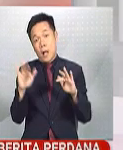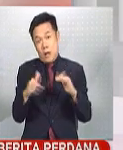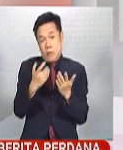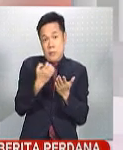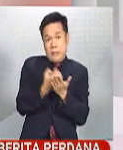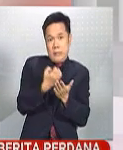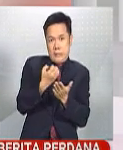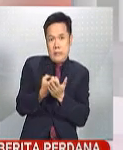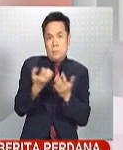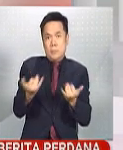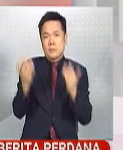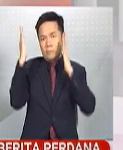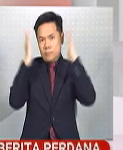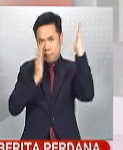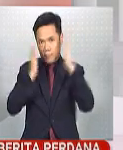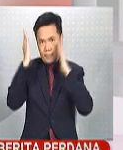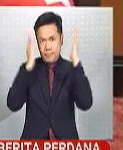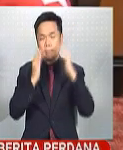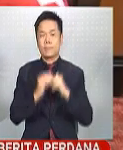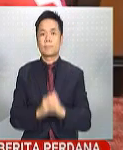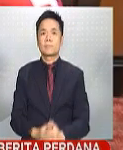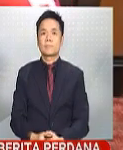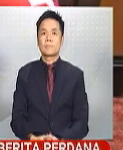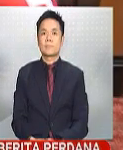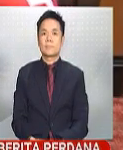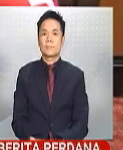yang sebenar.